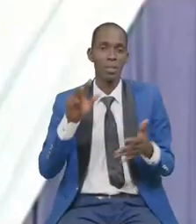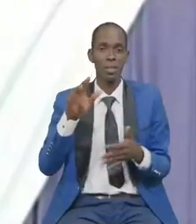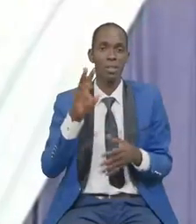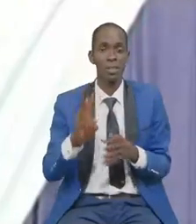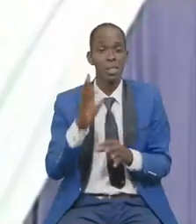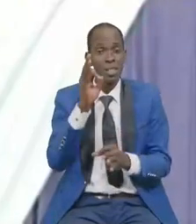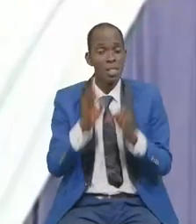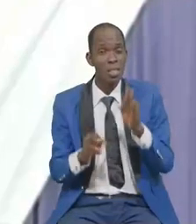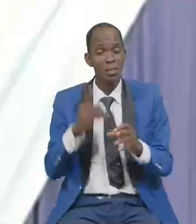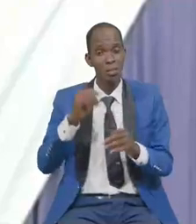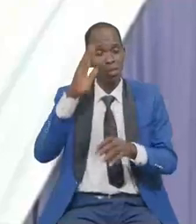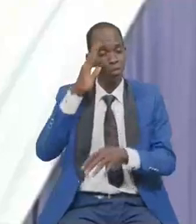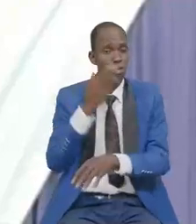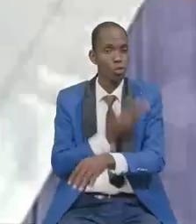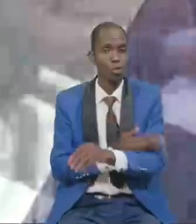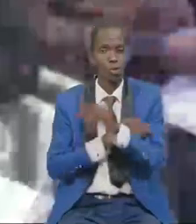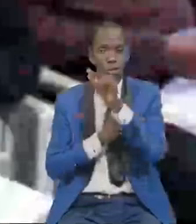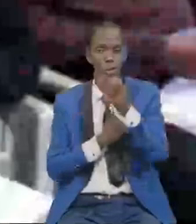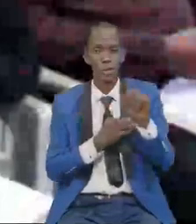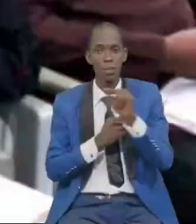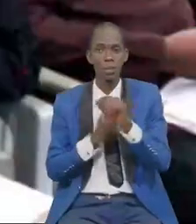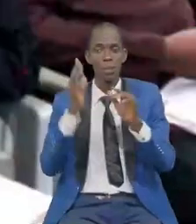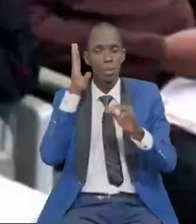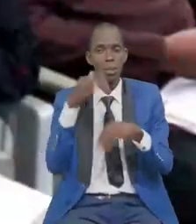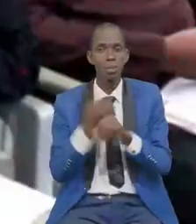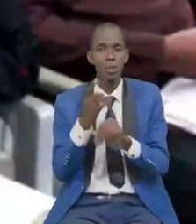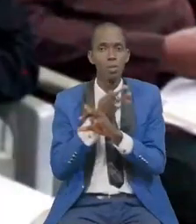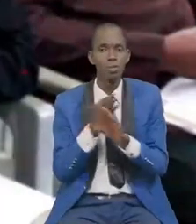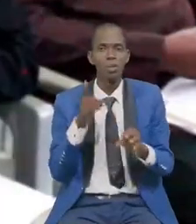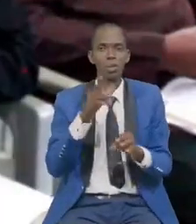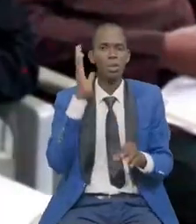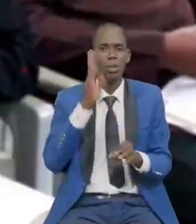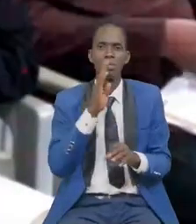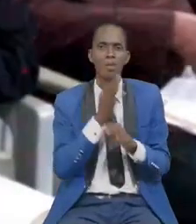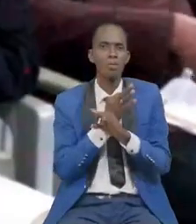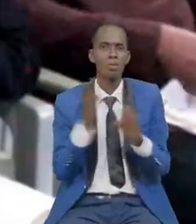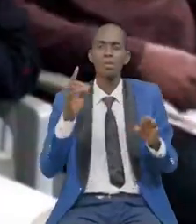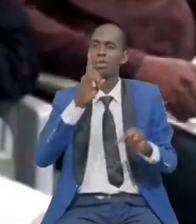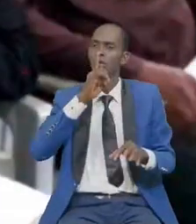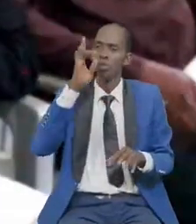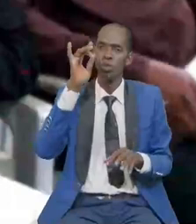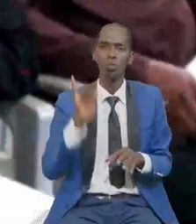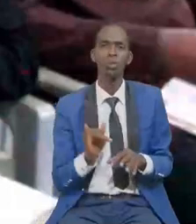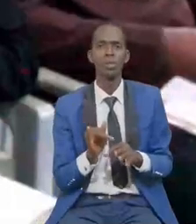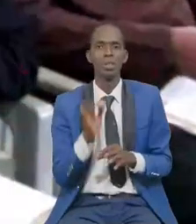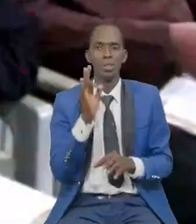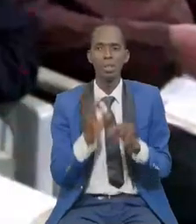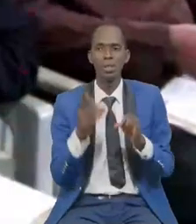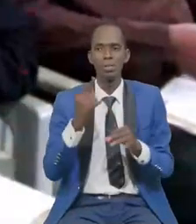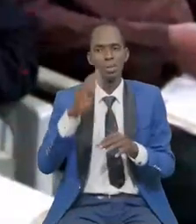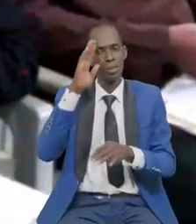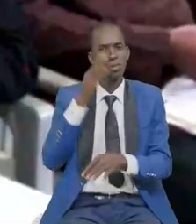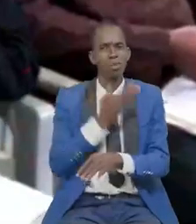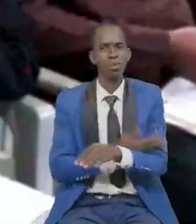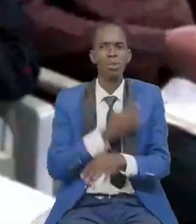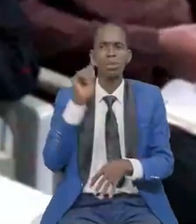vous affranchit, vous serez réellement libre. Si le Fils vous affranchit, le